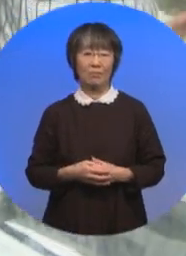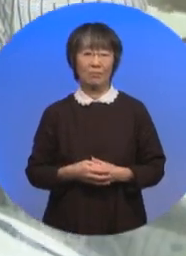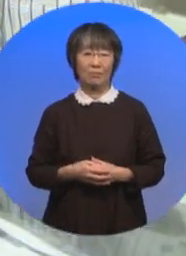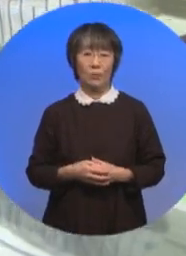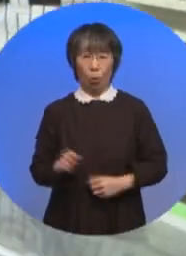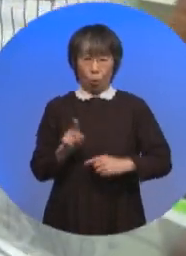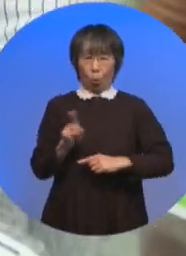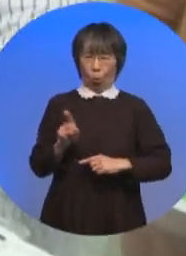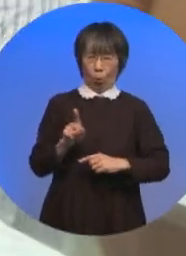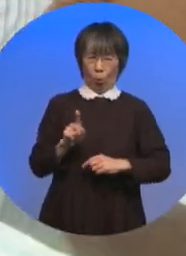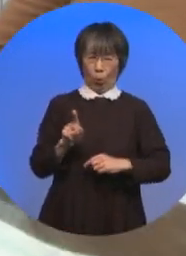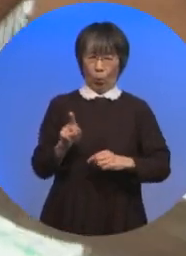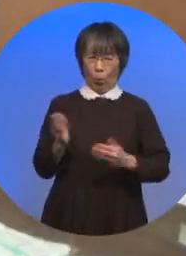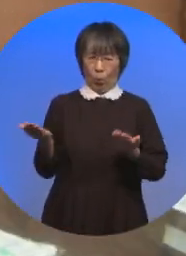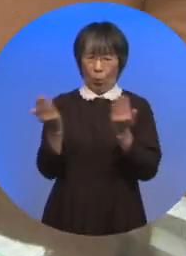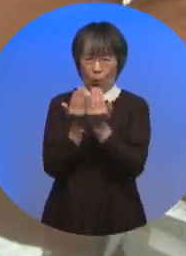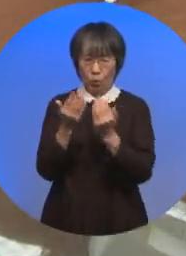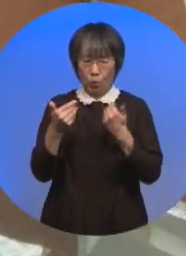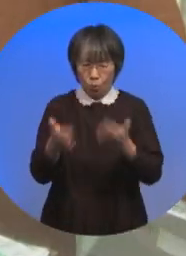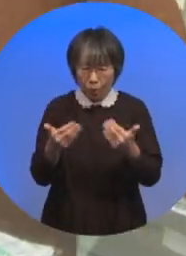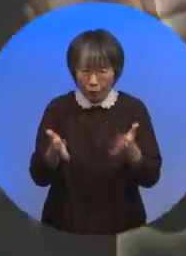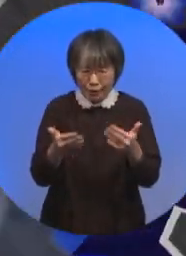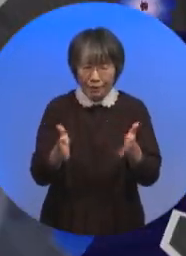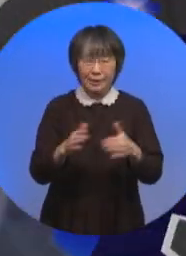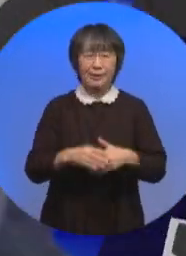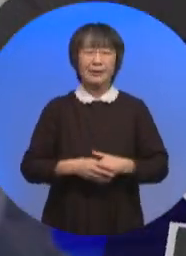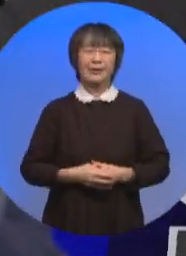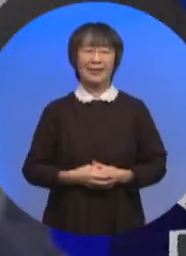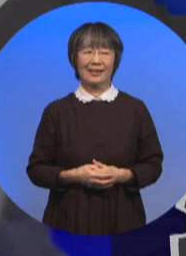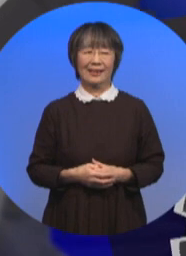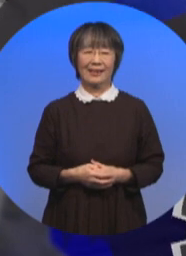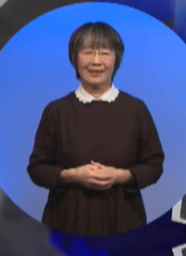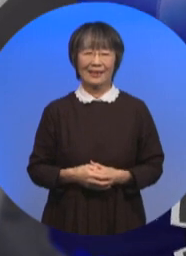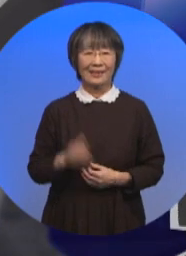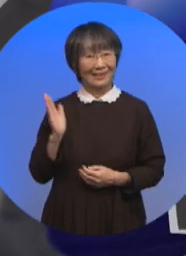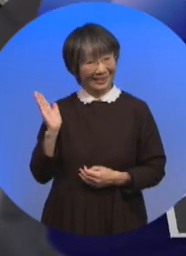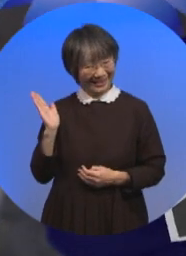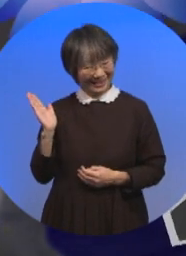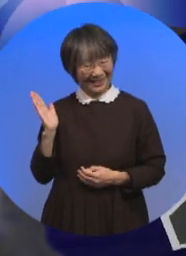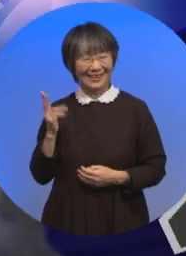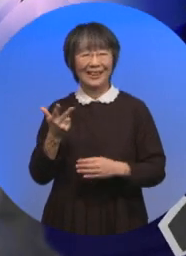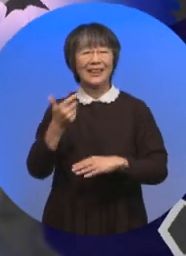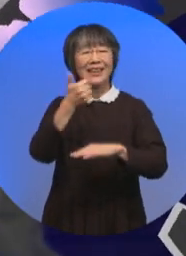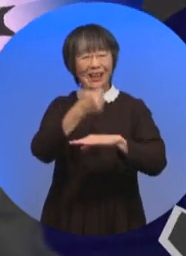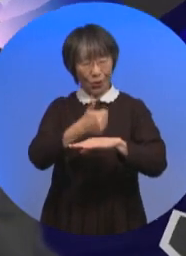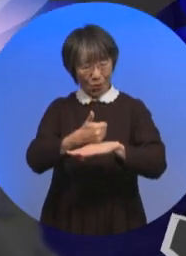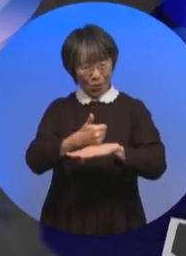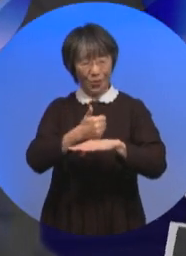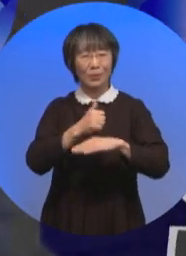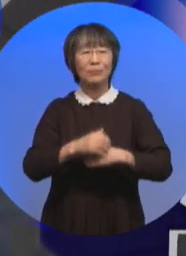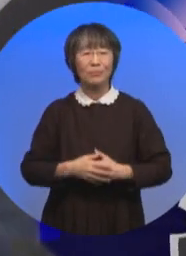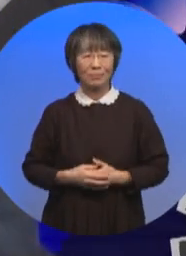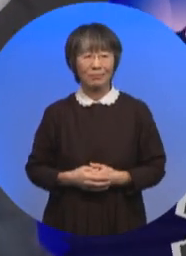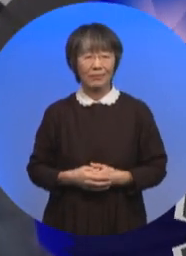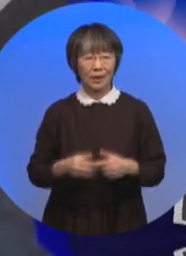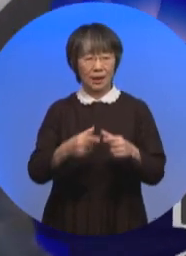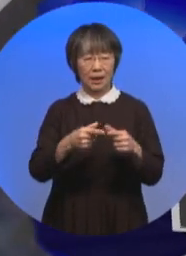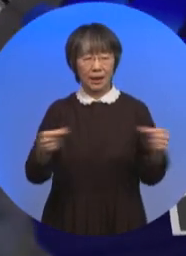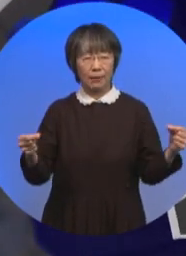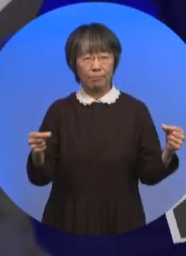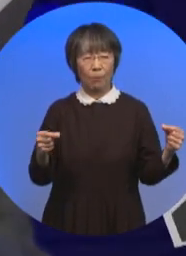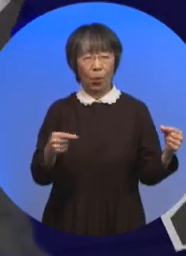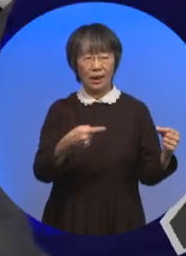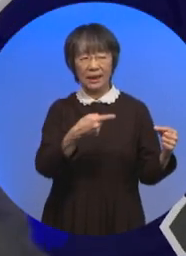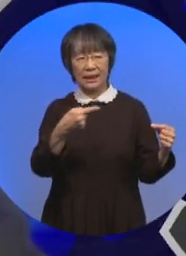ます 何してるんですかいやいや戻らなくていいんですよもう。 ですね 出た第21代目吹田市長日本一出たが